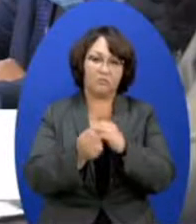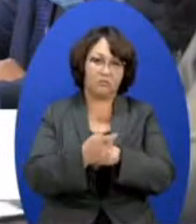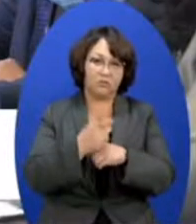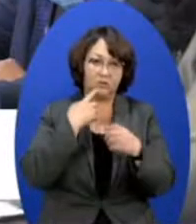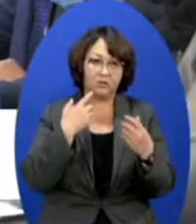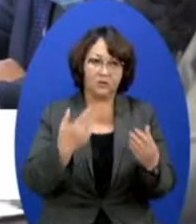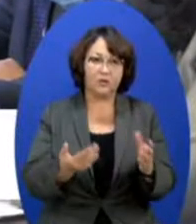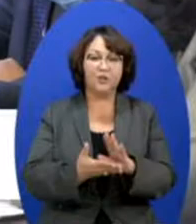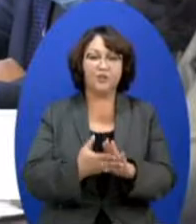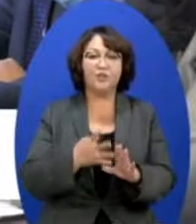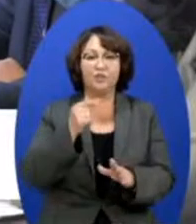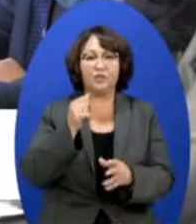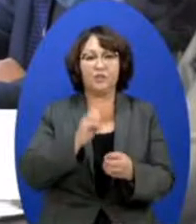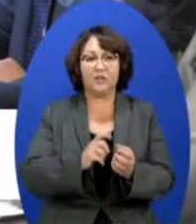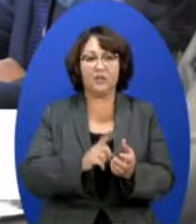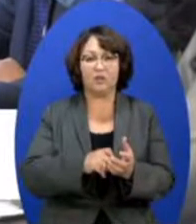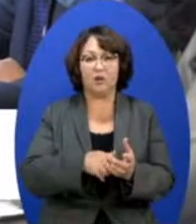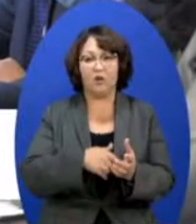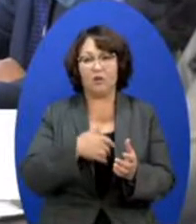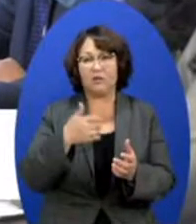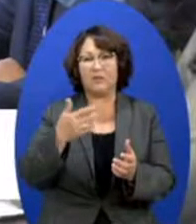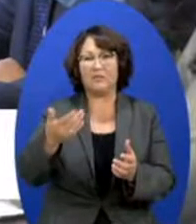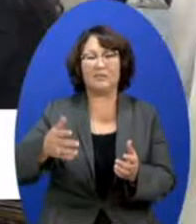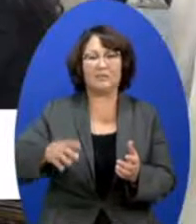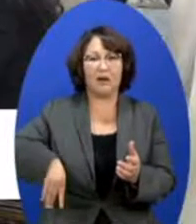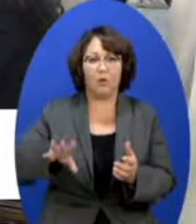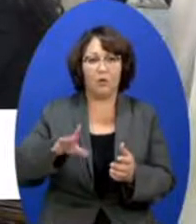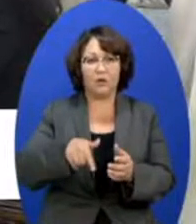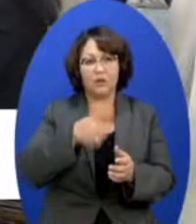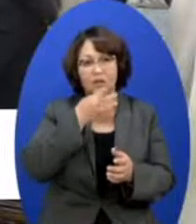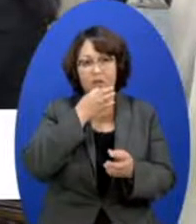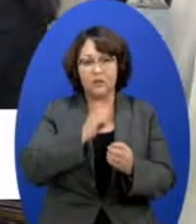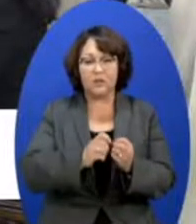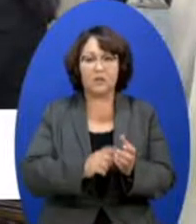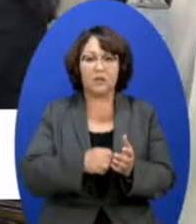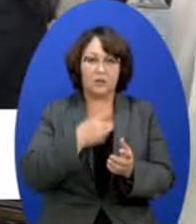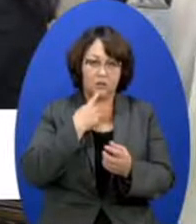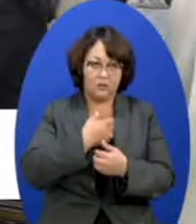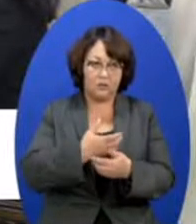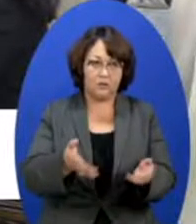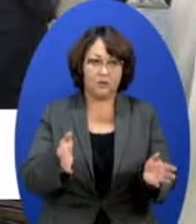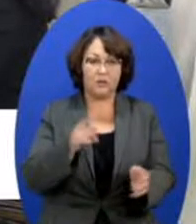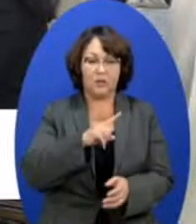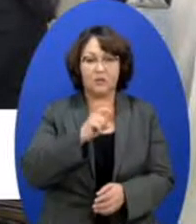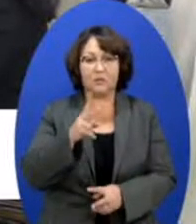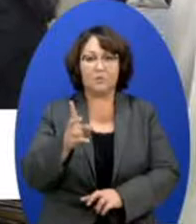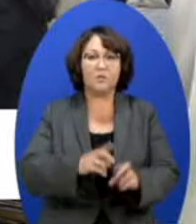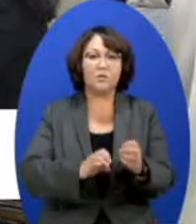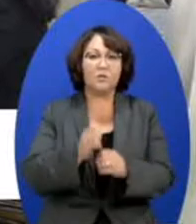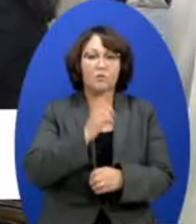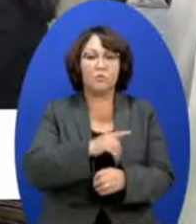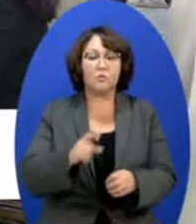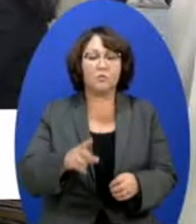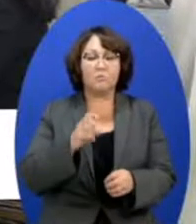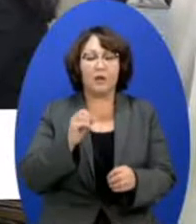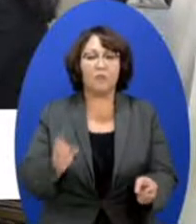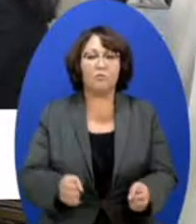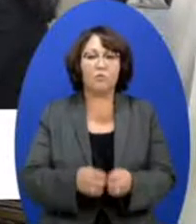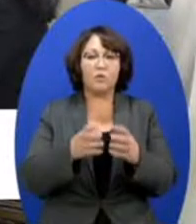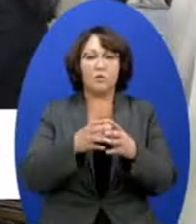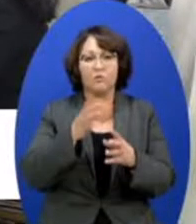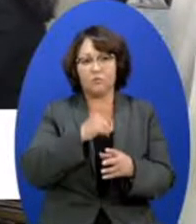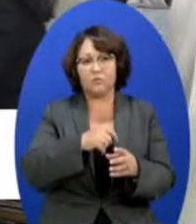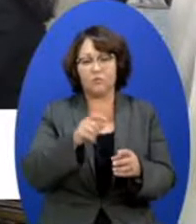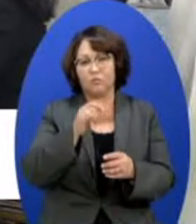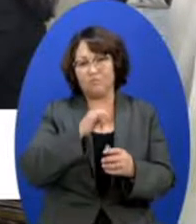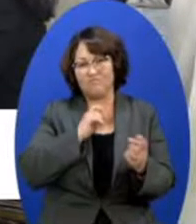салбарт реформ хийх нь хойшлуулшгүй зорилт боллоо хэмээн тэмдэглэлээ. Зах дээр бизнес эрхлэгчдэд баялаг бүтээж байгаа асуудлаар уулзахад